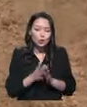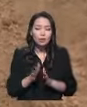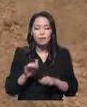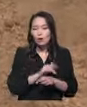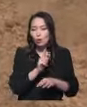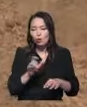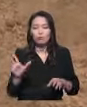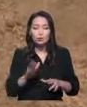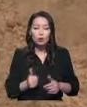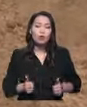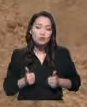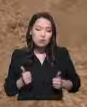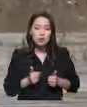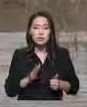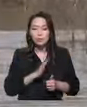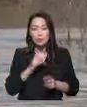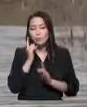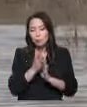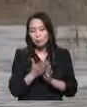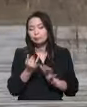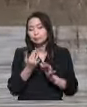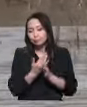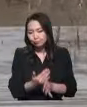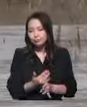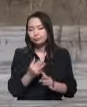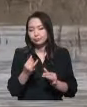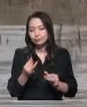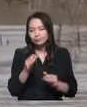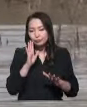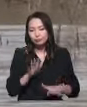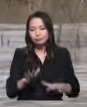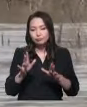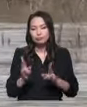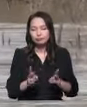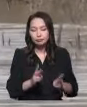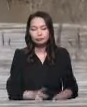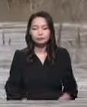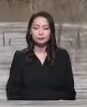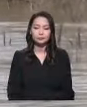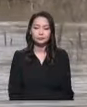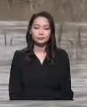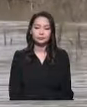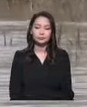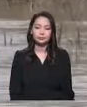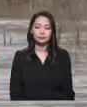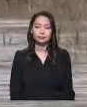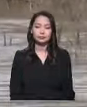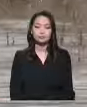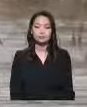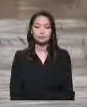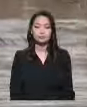все усилия, чтобы помочь пострадавшим в этой стихии. Ольга Литвина, Нуркен Жалмухан, Астана Таймс,